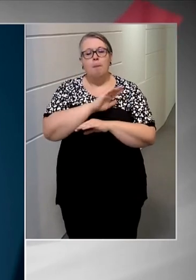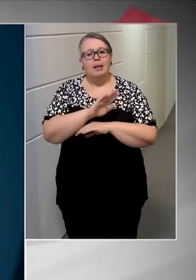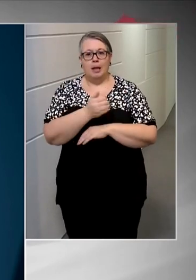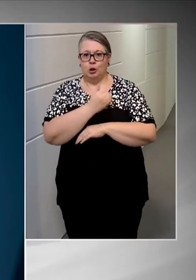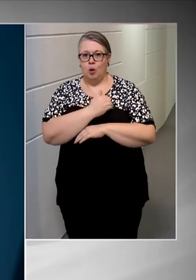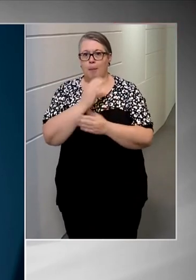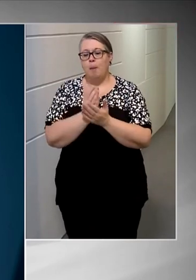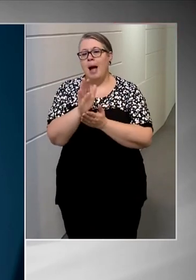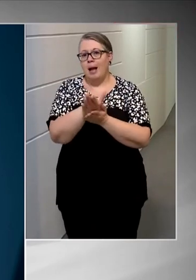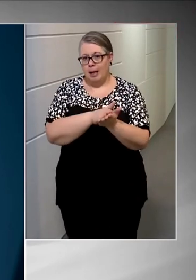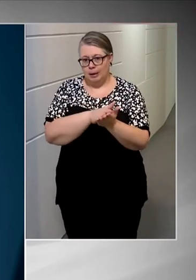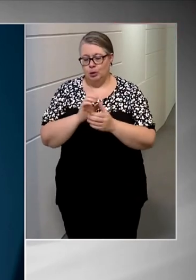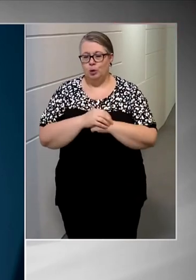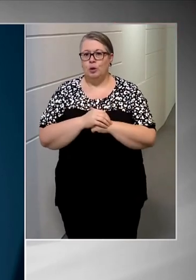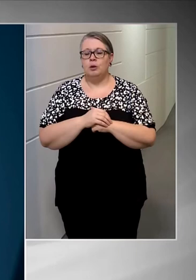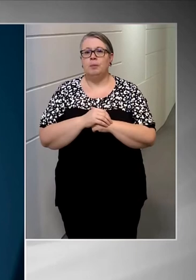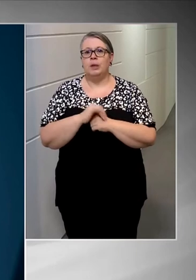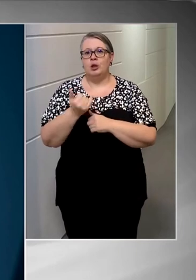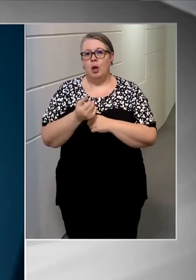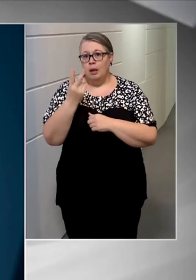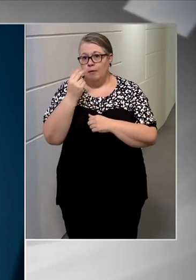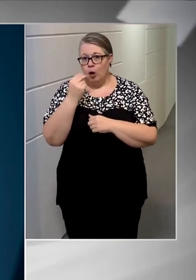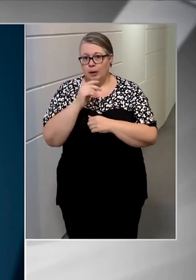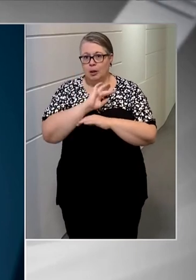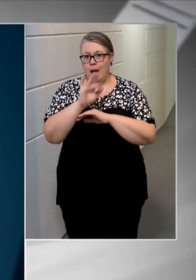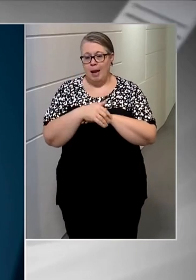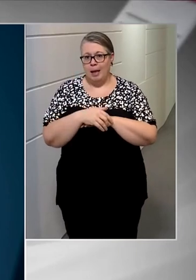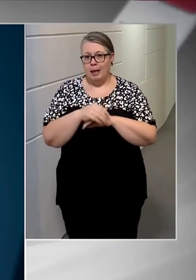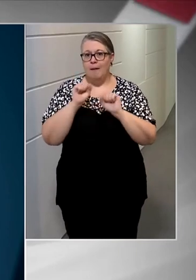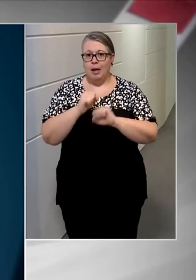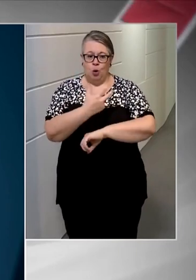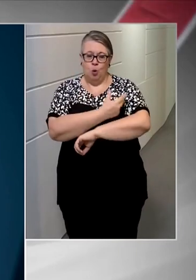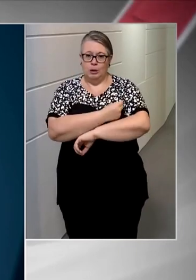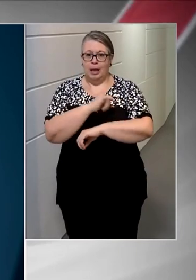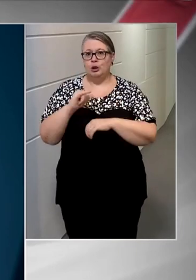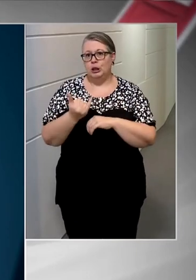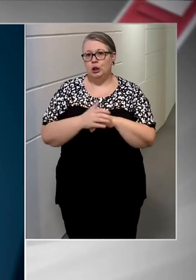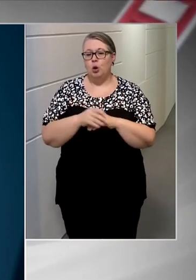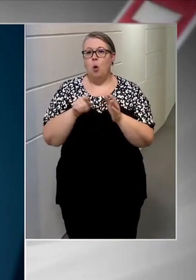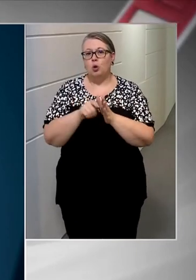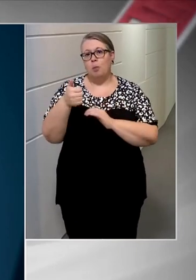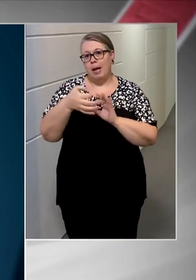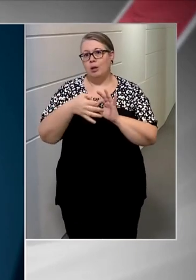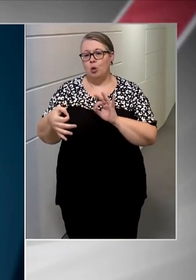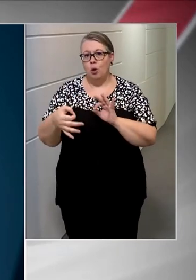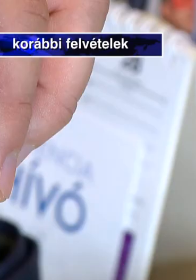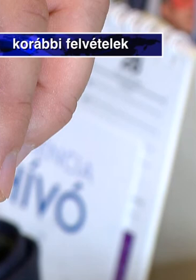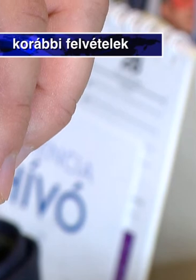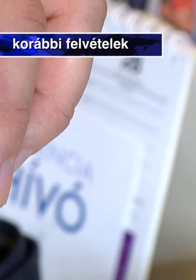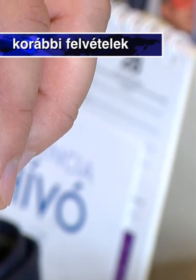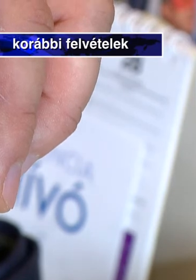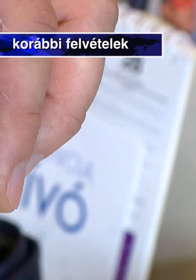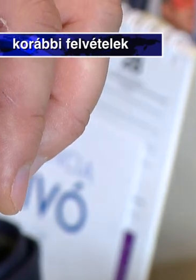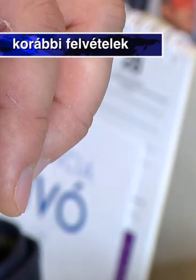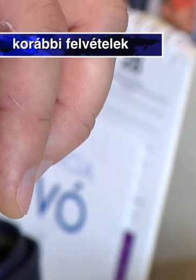iskolában megkezdődött, és az influenza elleni védőoltás is október elsőjétől biztosított lesz.